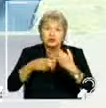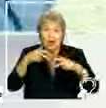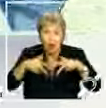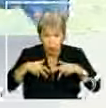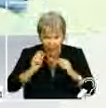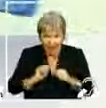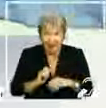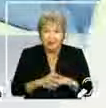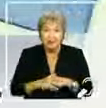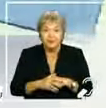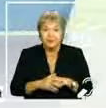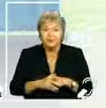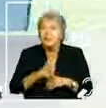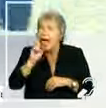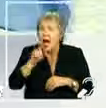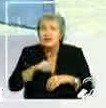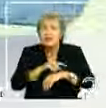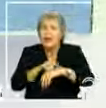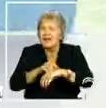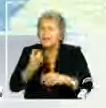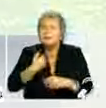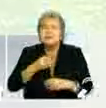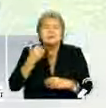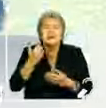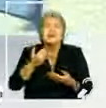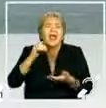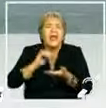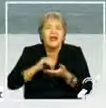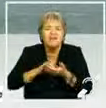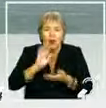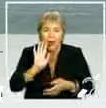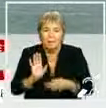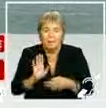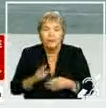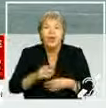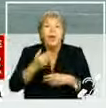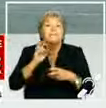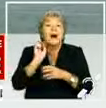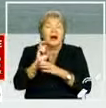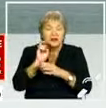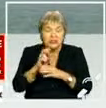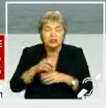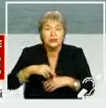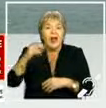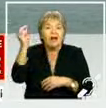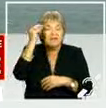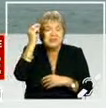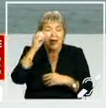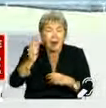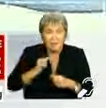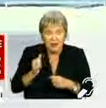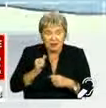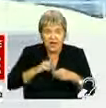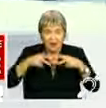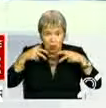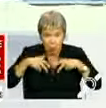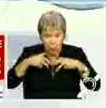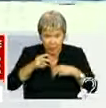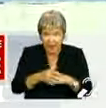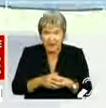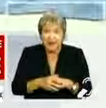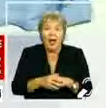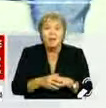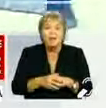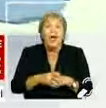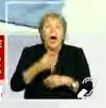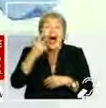Ucraina cât va fi necesar. Vom participa la instruirea militarilor ucrainieni în cadrul